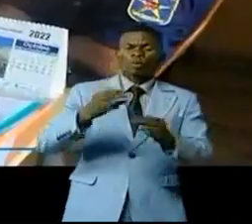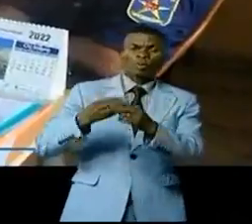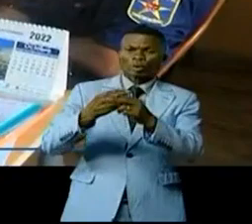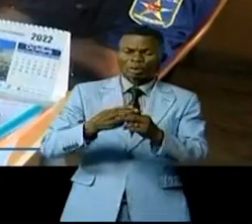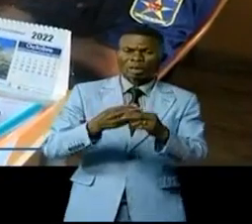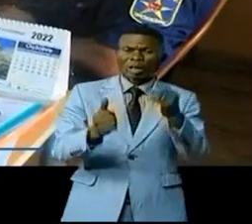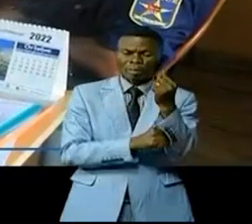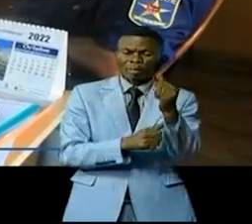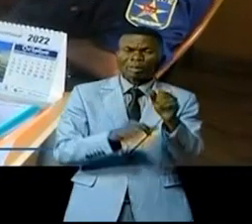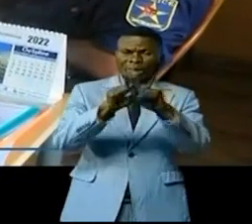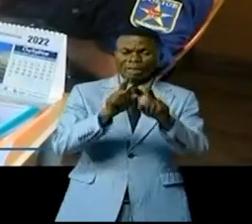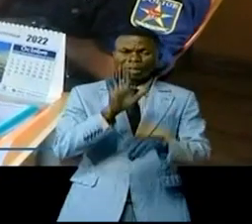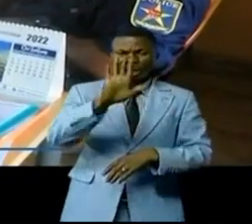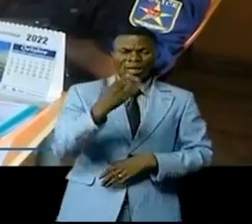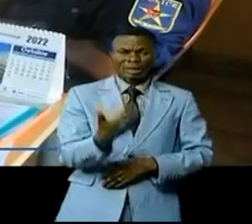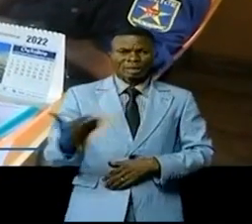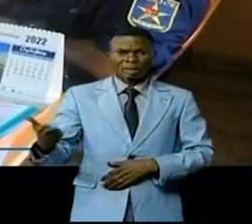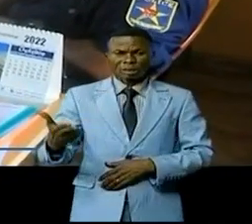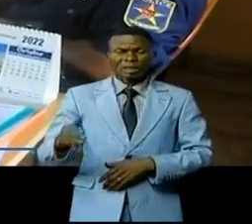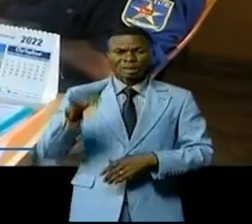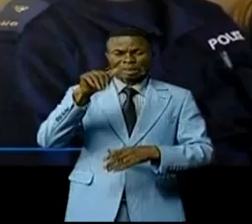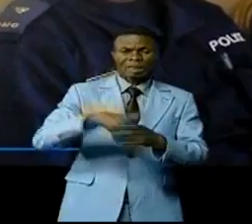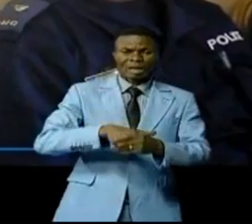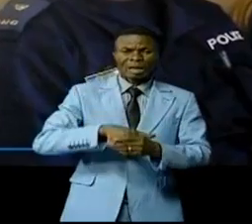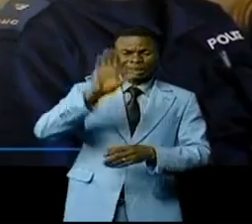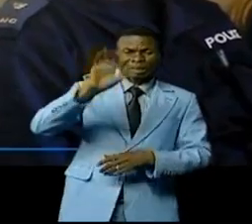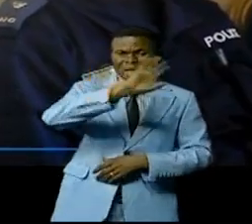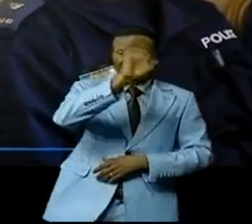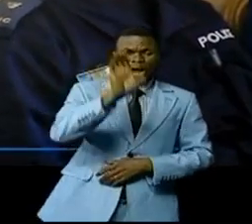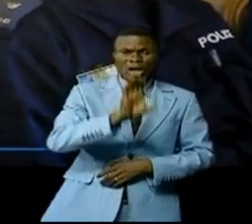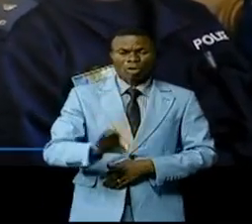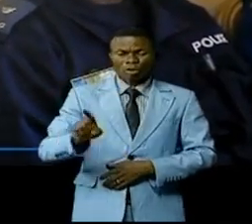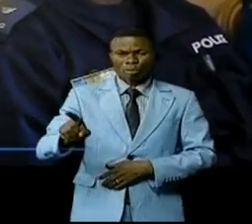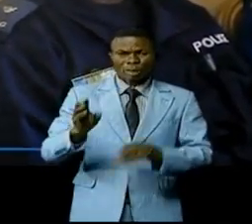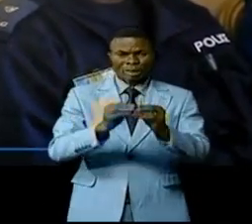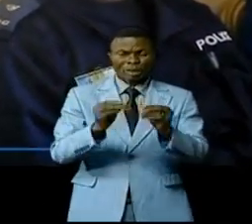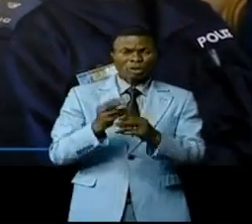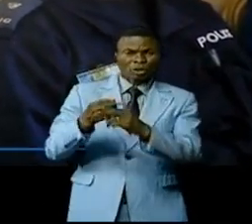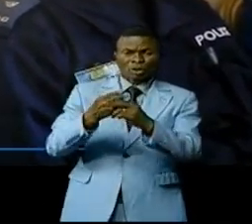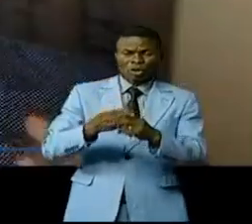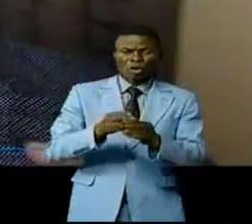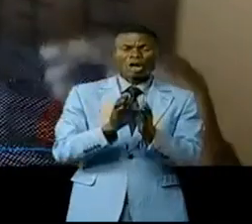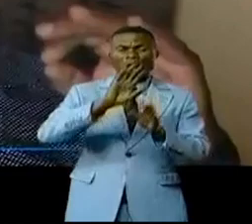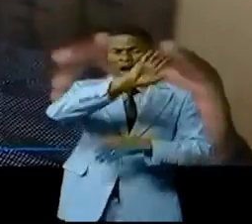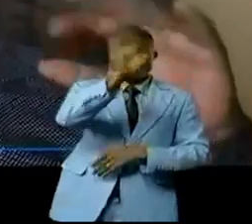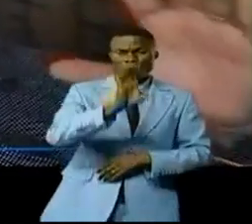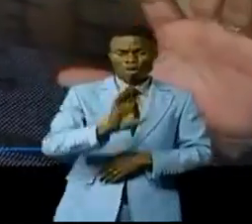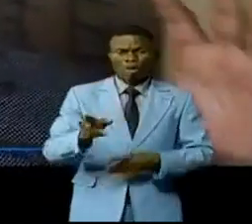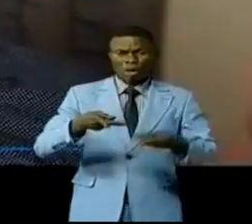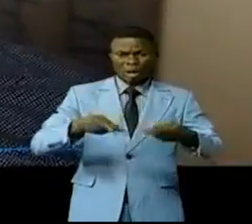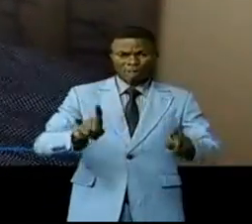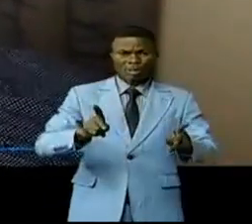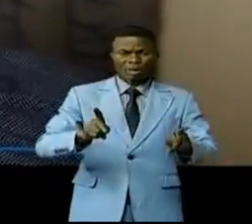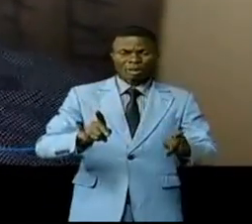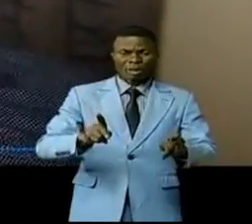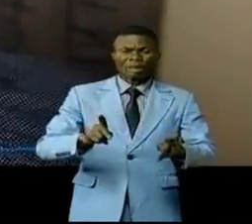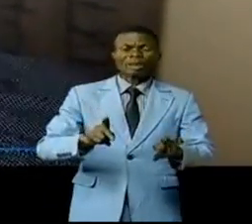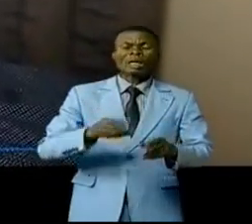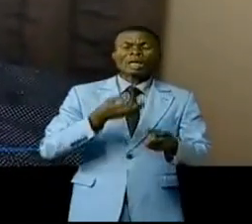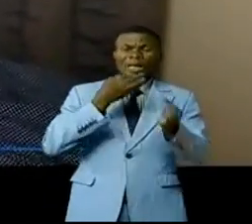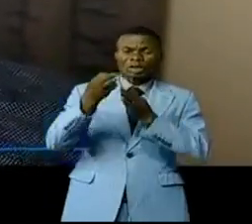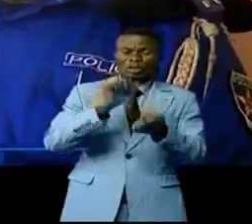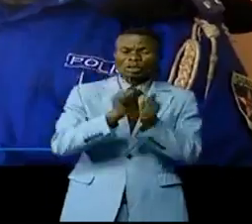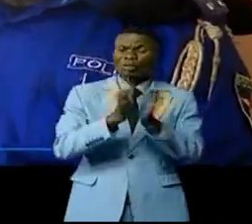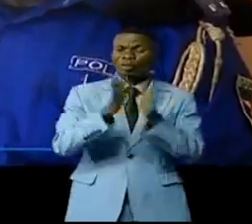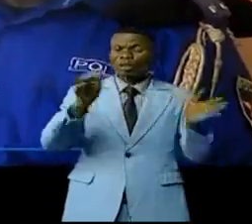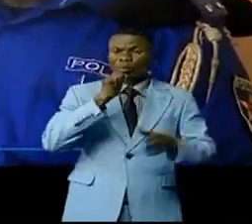personnes et leurs biens dans sa municipalité. Et cette réunion de sécurité communale a permis non seulement de faire le point d'une manière